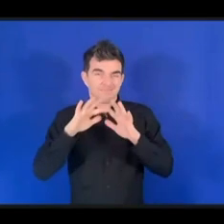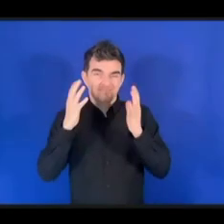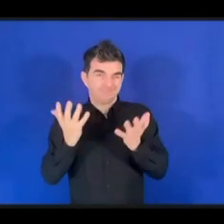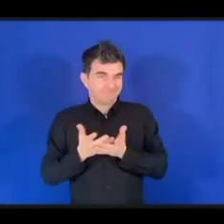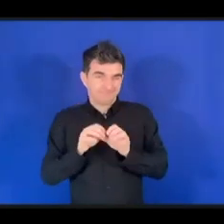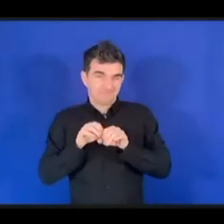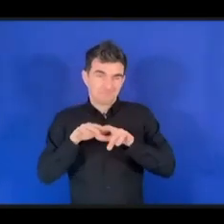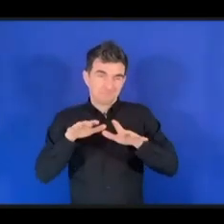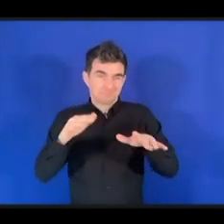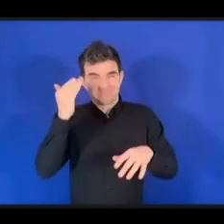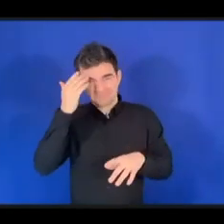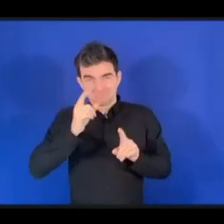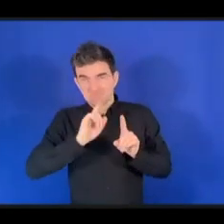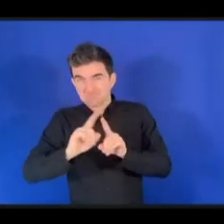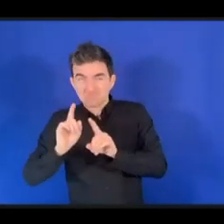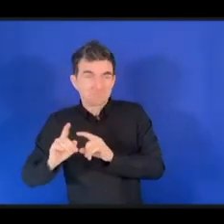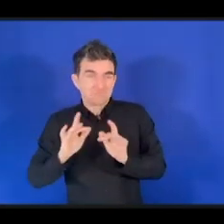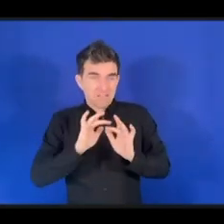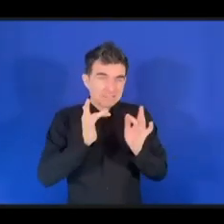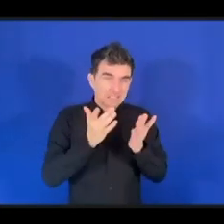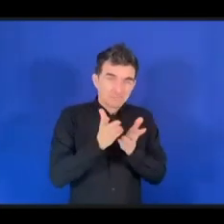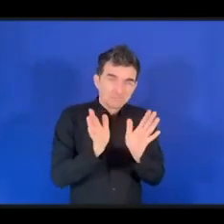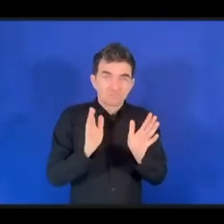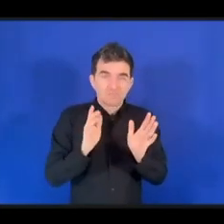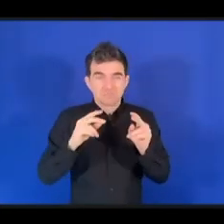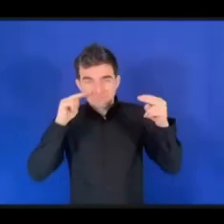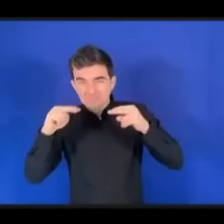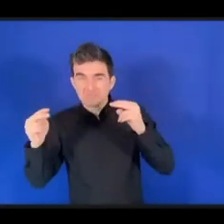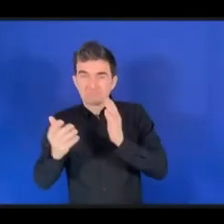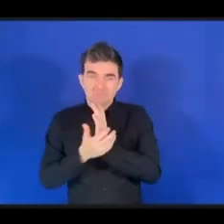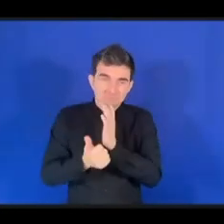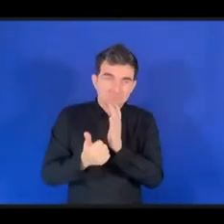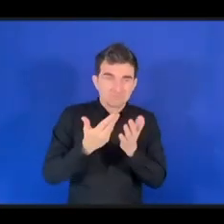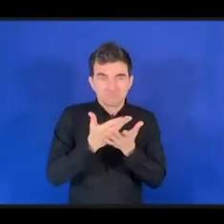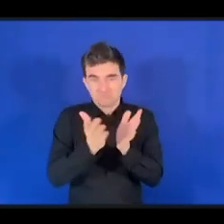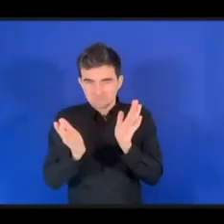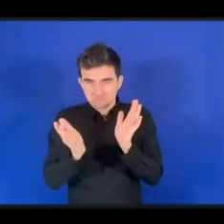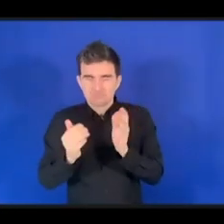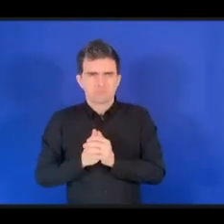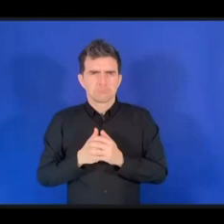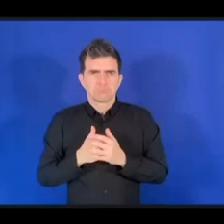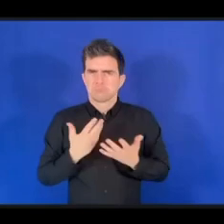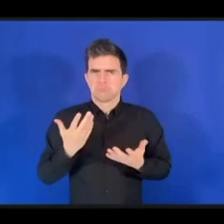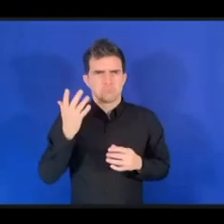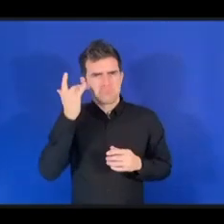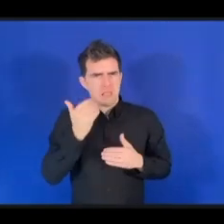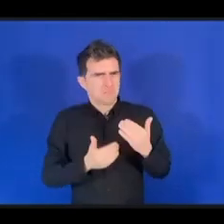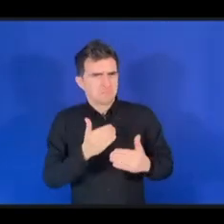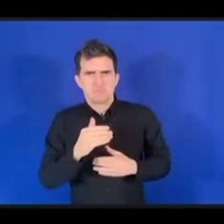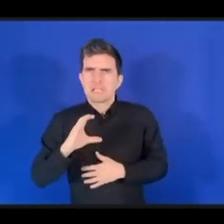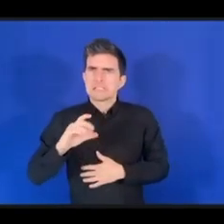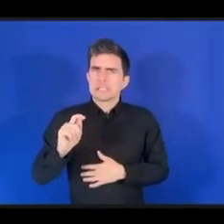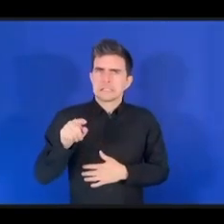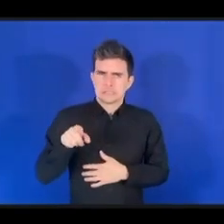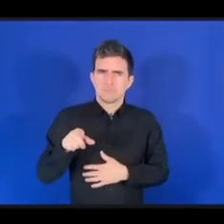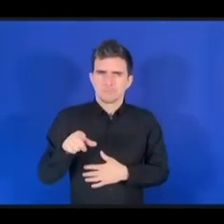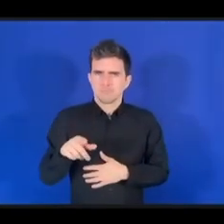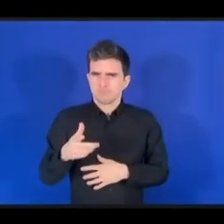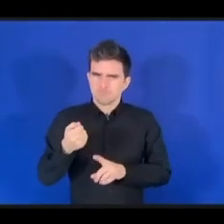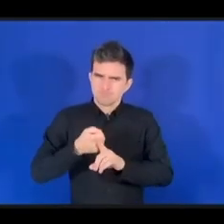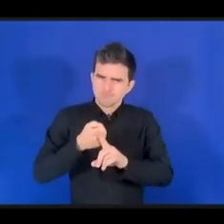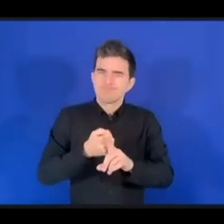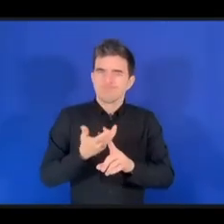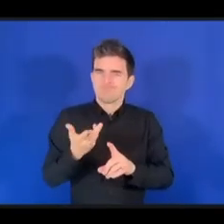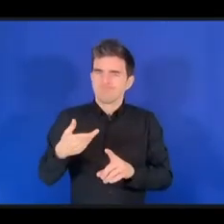战。所以说呢，我们想要去倡导CITS 小岛屿发展中国家